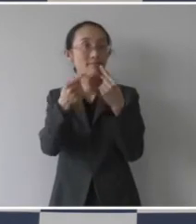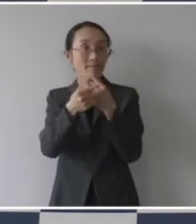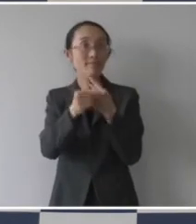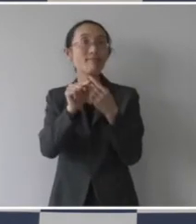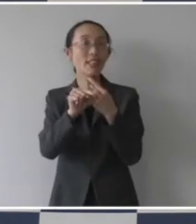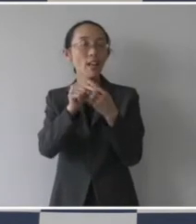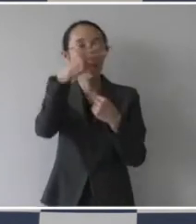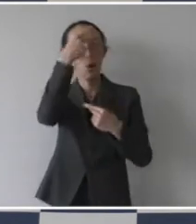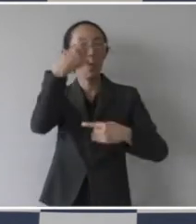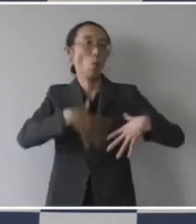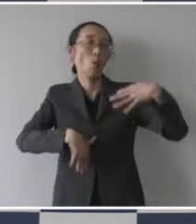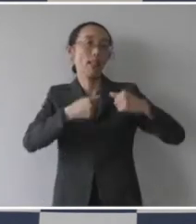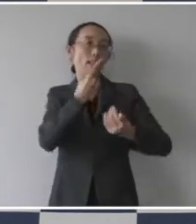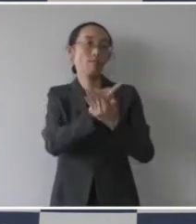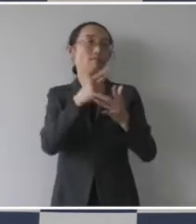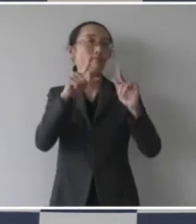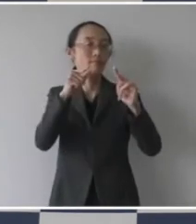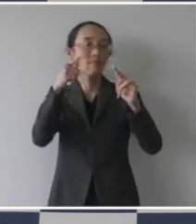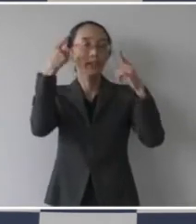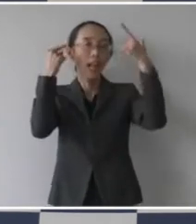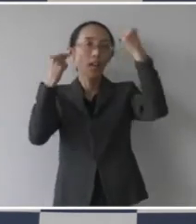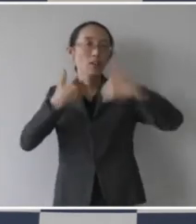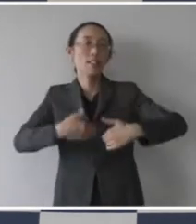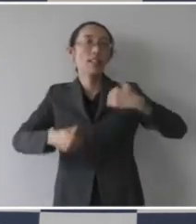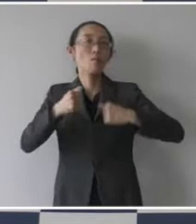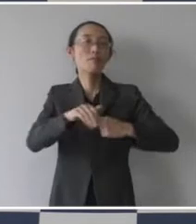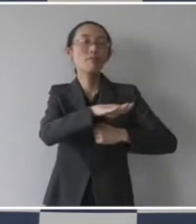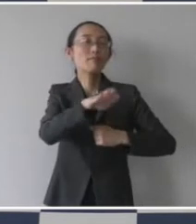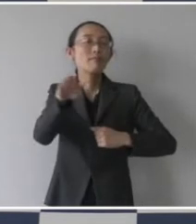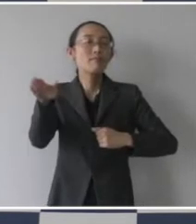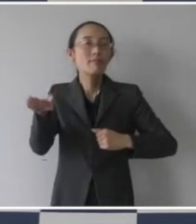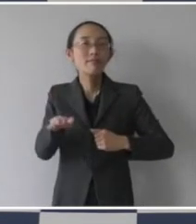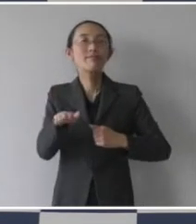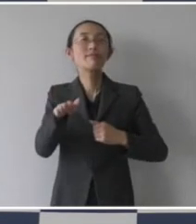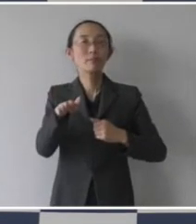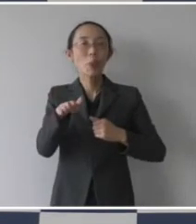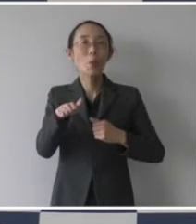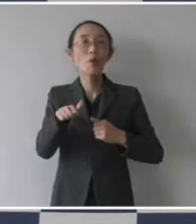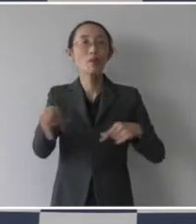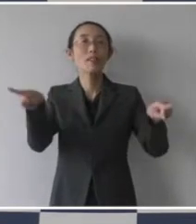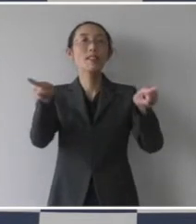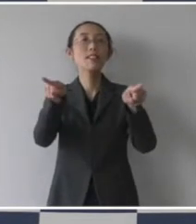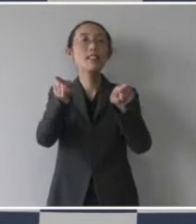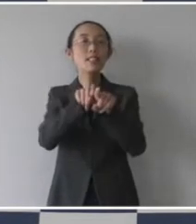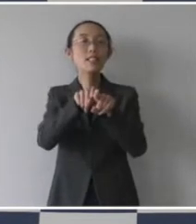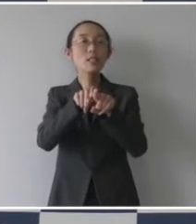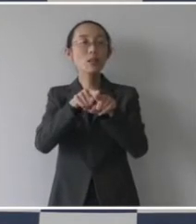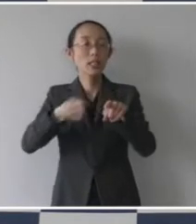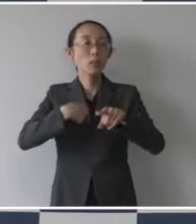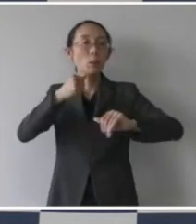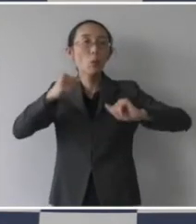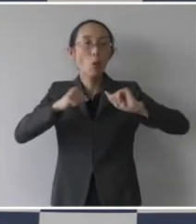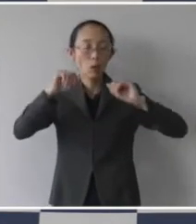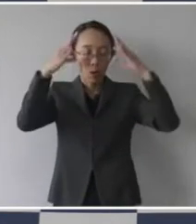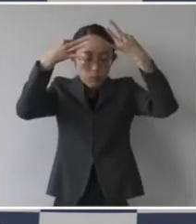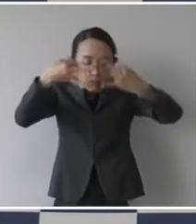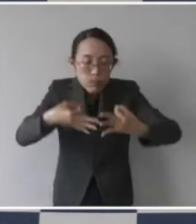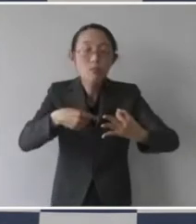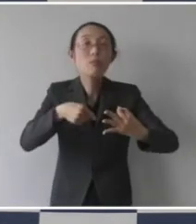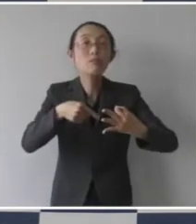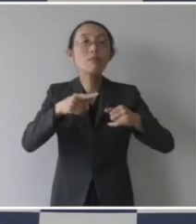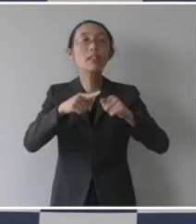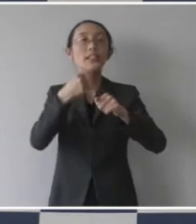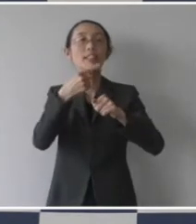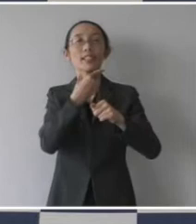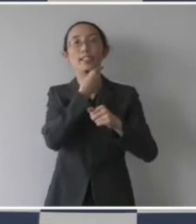高校生だけじゃなくて大学生の皆さんも、さらに多くの皆さんが、自分の行動を見直してもらう